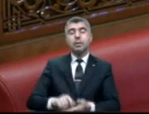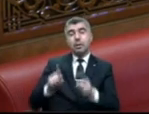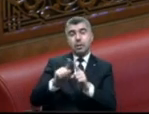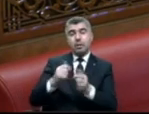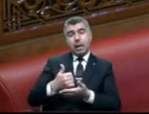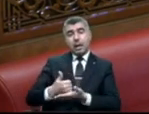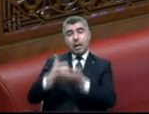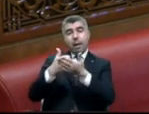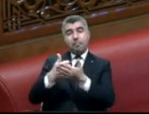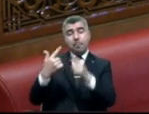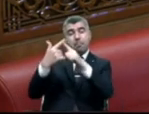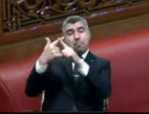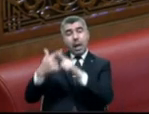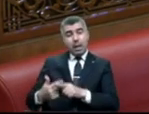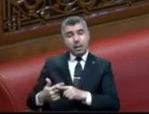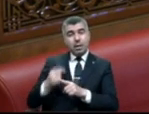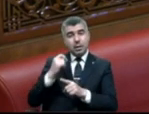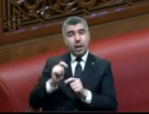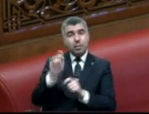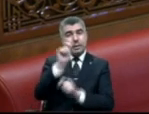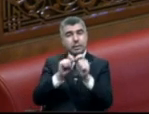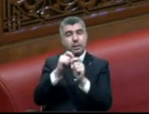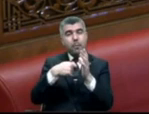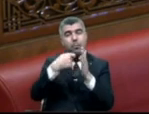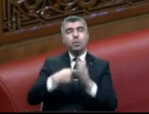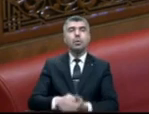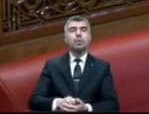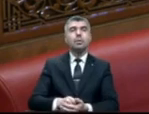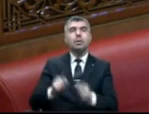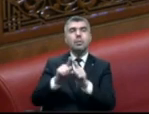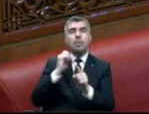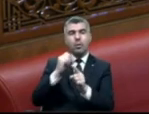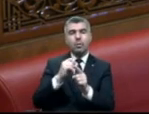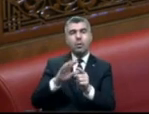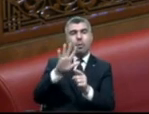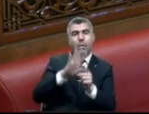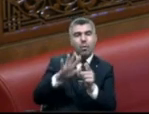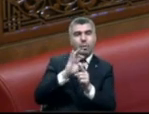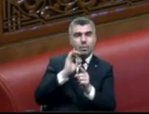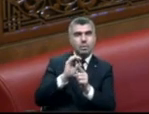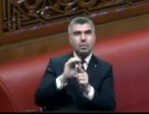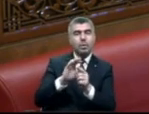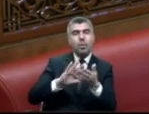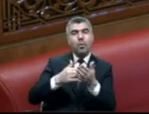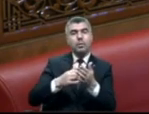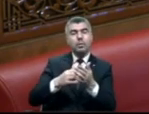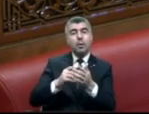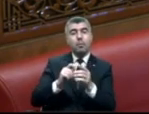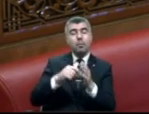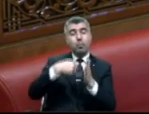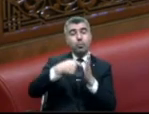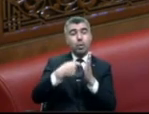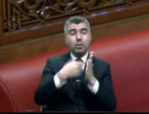تقديم دعم مالي لتنفيذ مشروعها الاستثماري وكما تعمل الوزارة بتنسيق مع الوزارة المتدابة المكلفة بالاستثمار على مشروع